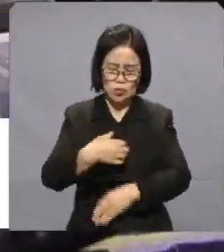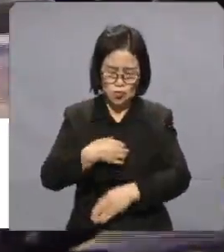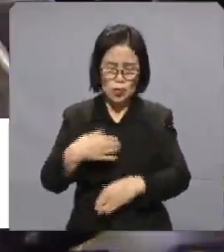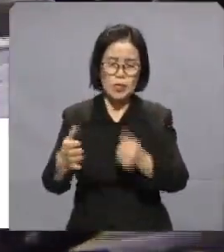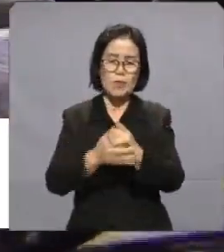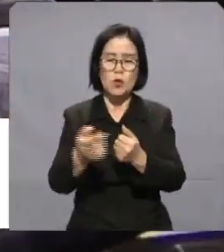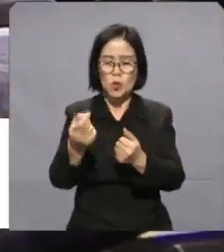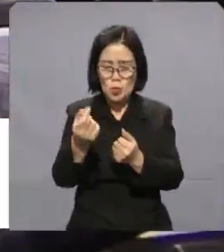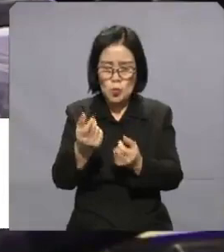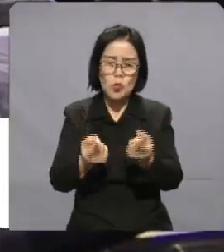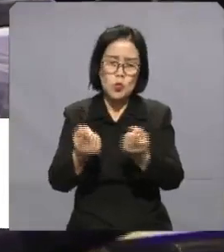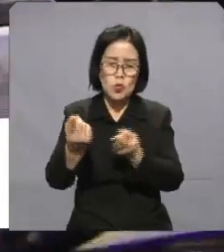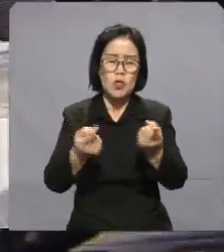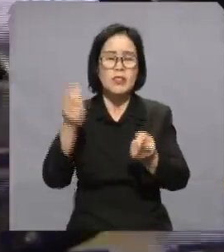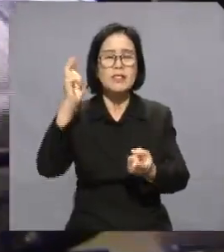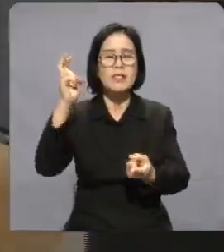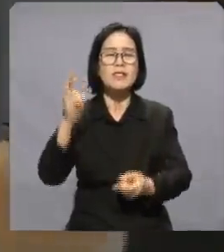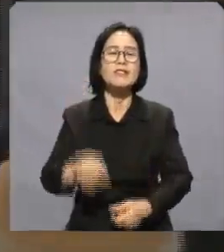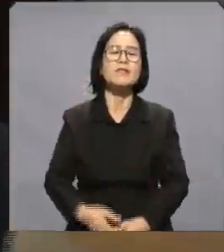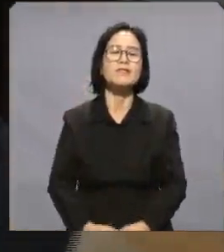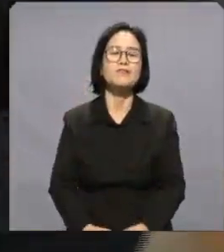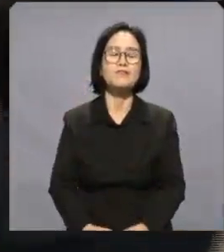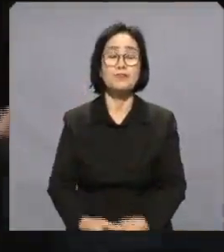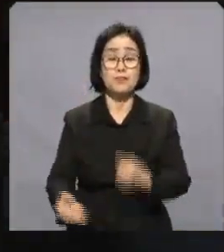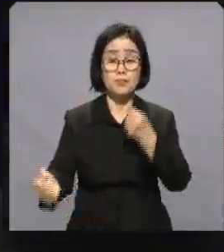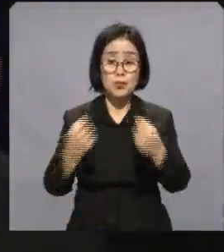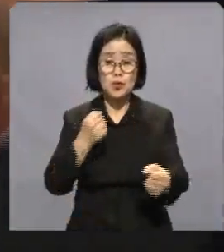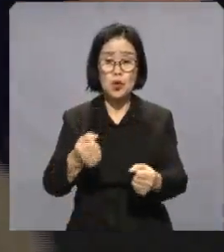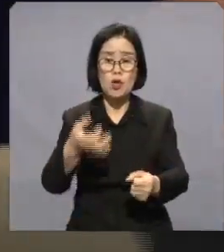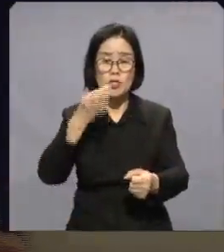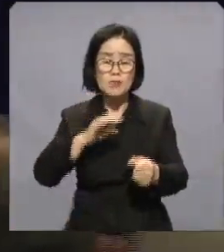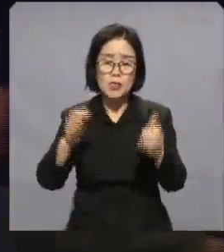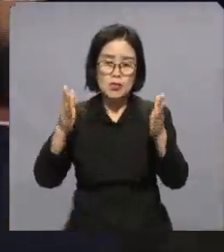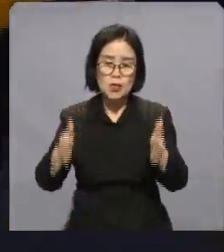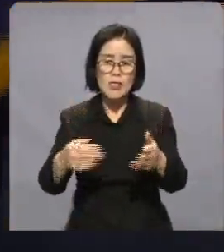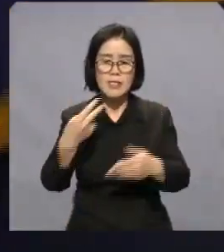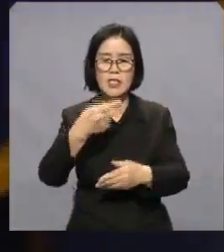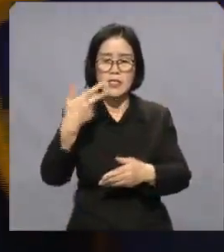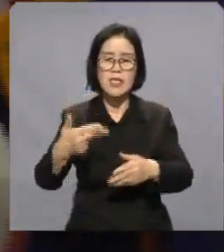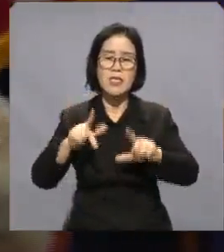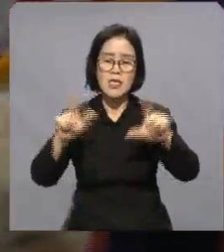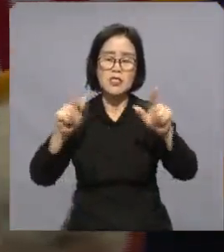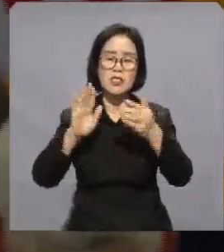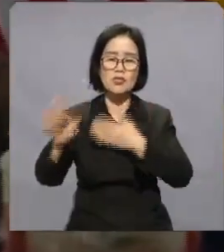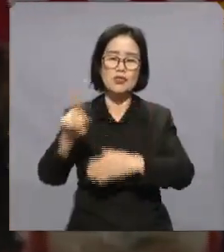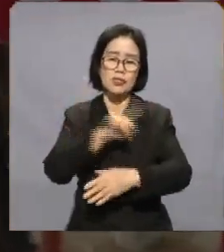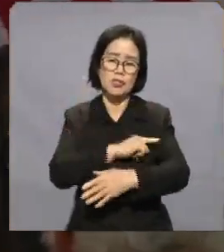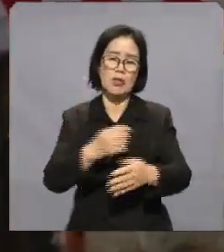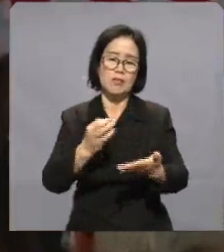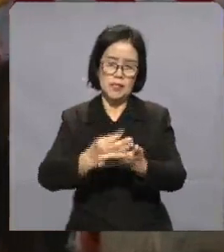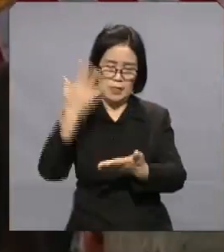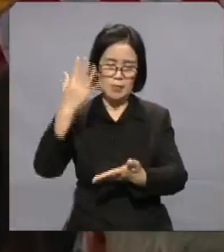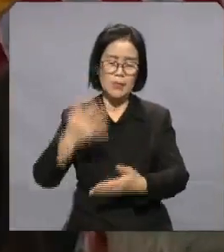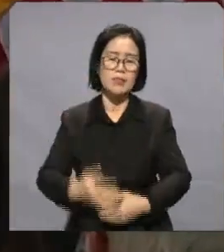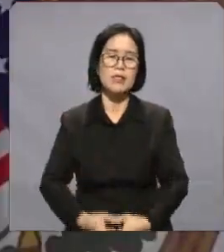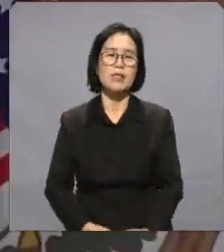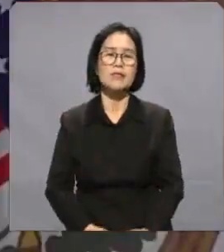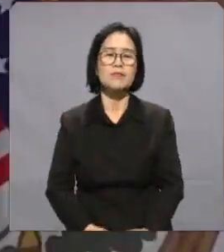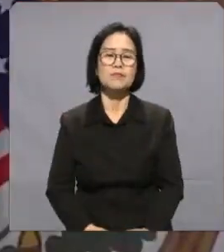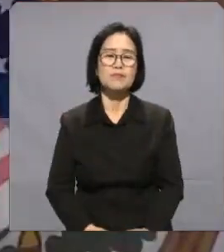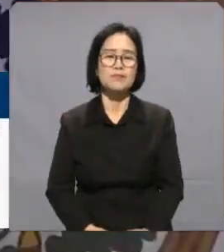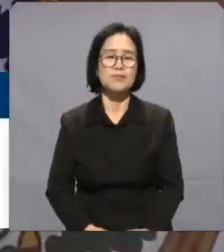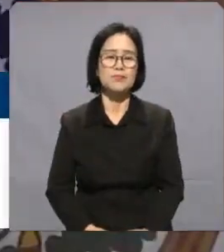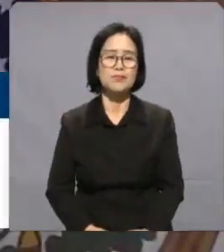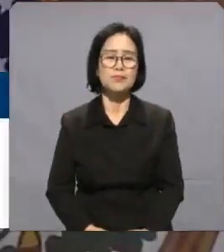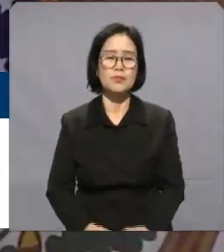소폭 조정을 예상해왔습니다 그럼에도 금리 구간은 2007년 이후 가장 높은 수준이 됐습니다